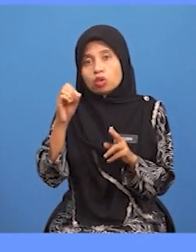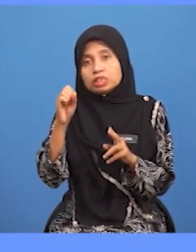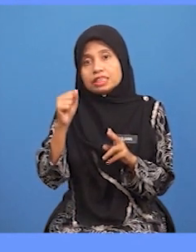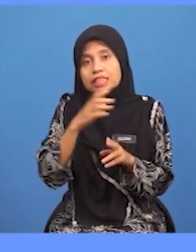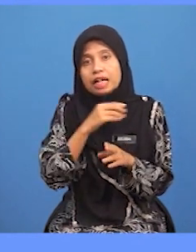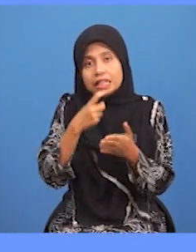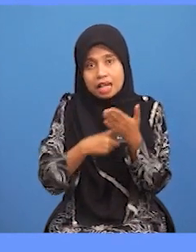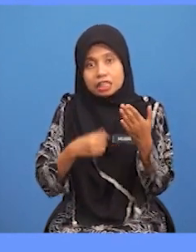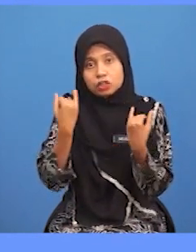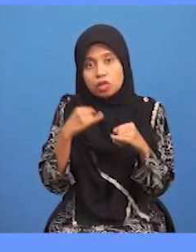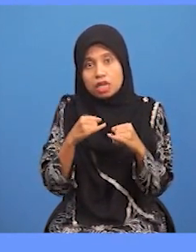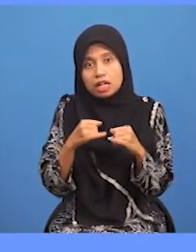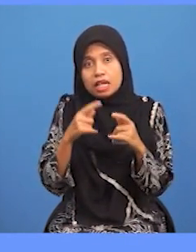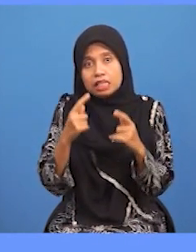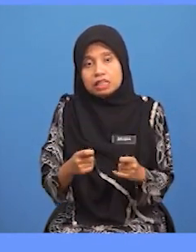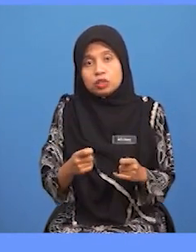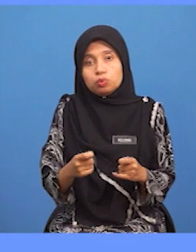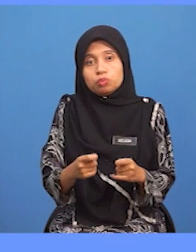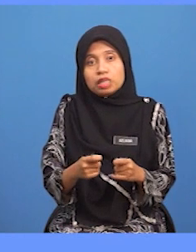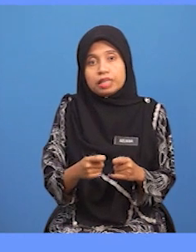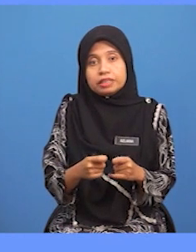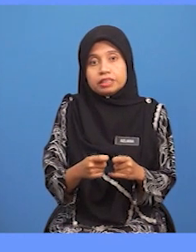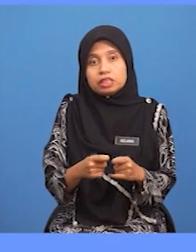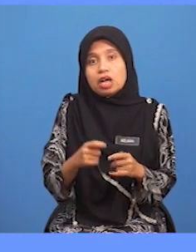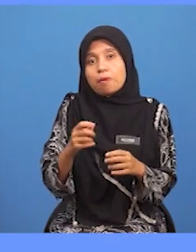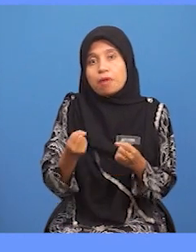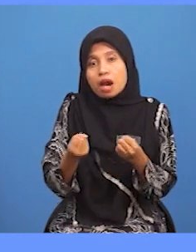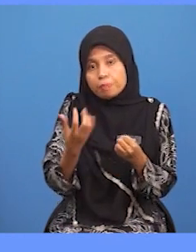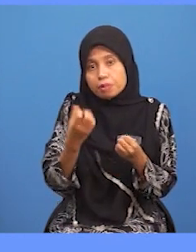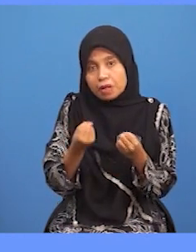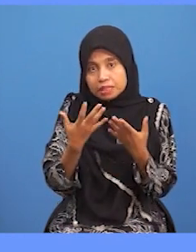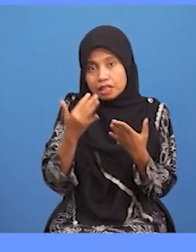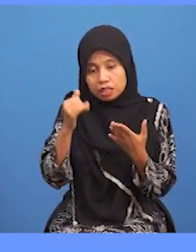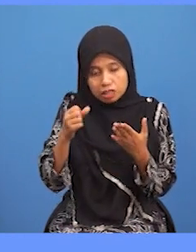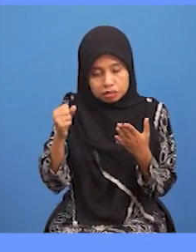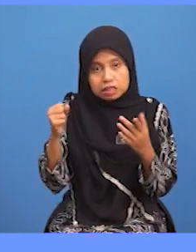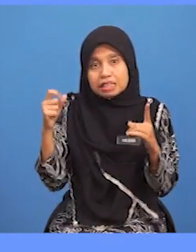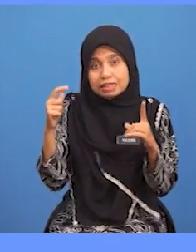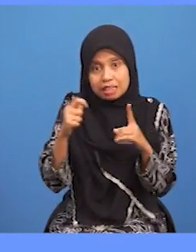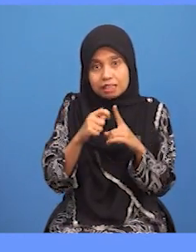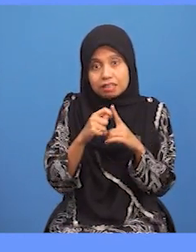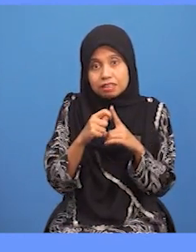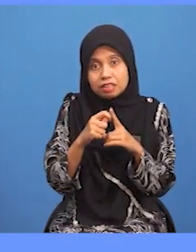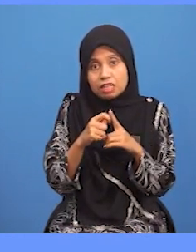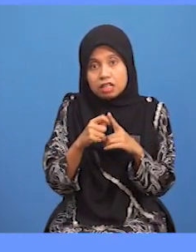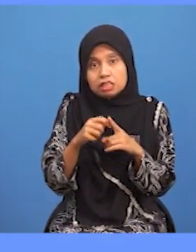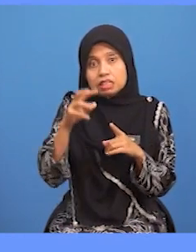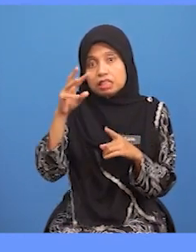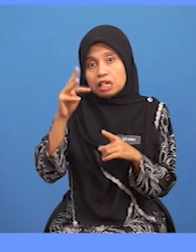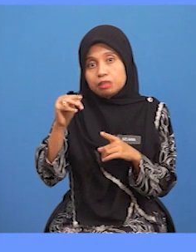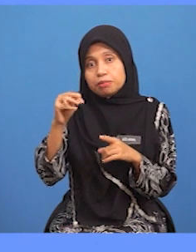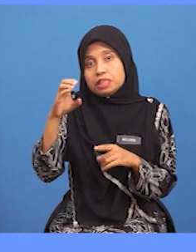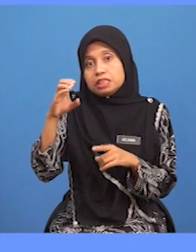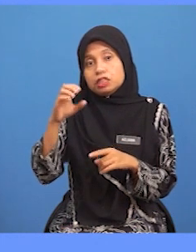harga jualan. Menentukan keuntungan berdasarkan kuantiti yang disasarkan dengan menggunakan kaedah